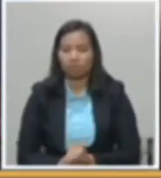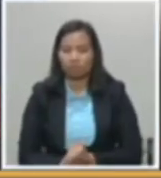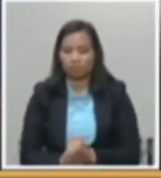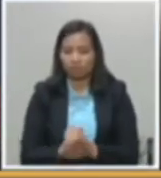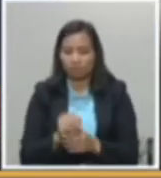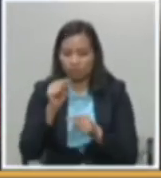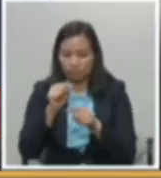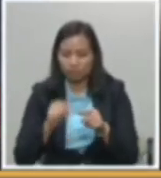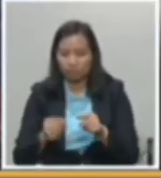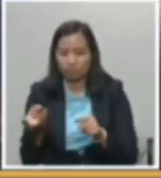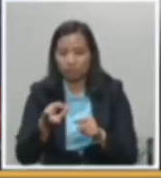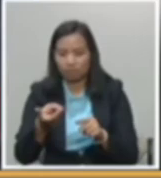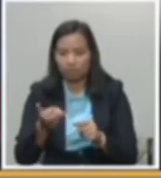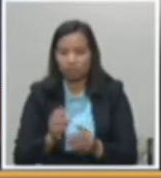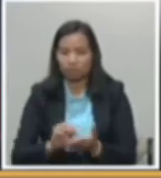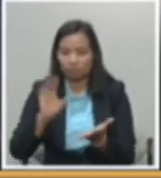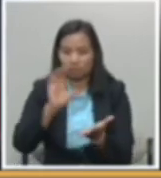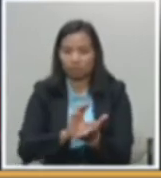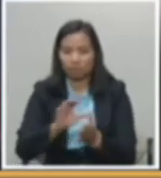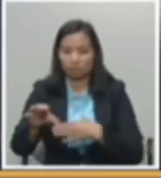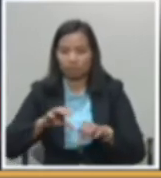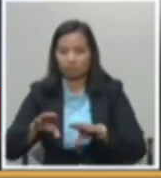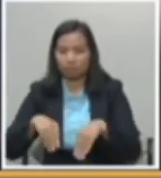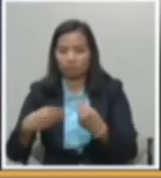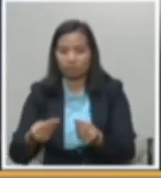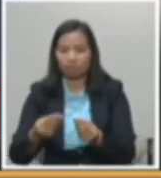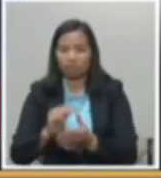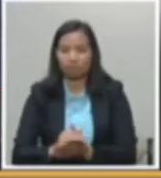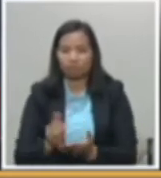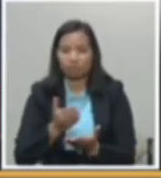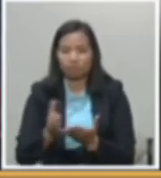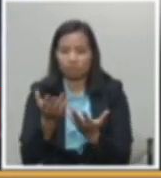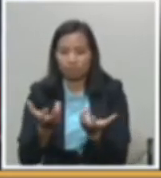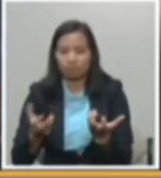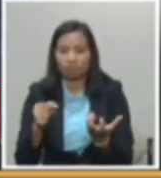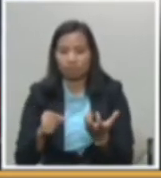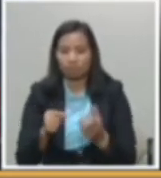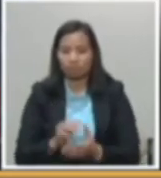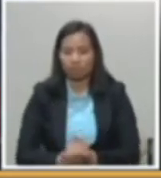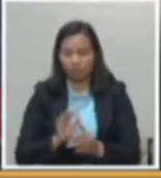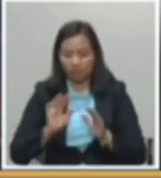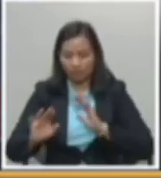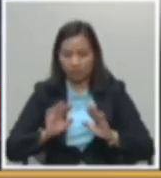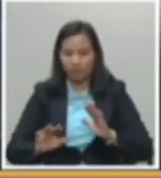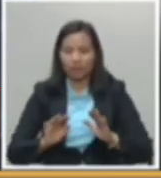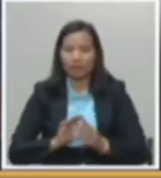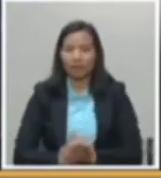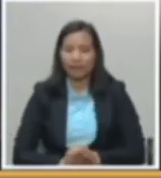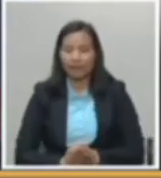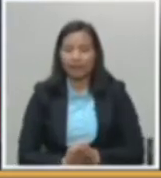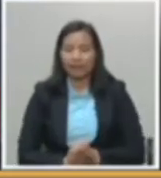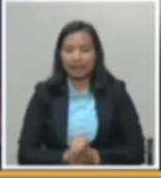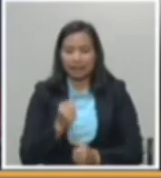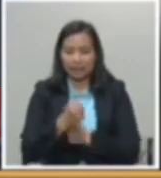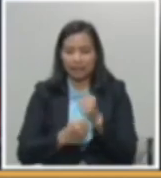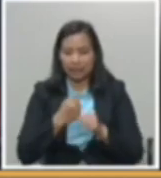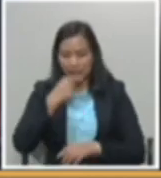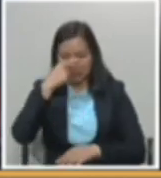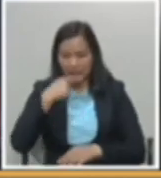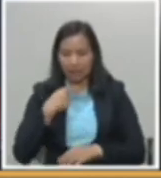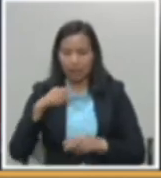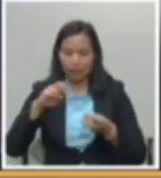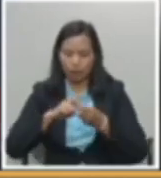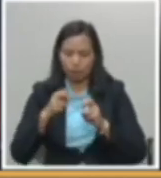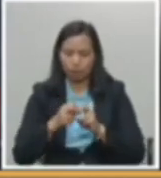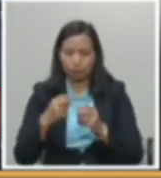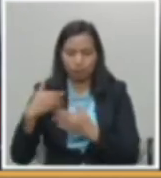ที่น้อยมากเมื่อเทียบกับงบประมาณที่ท่านจัดสรรให้กับการซื้ออาวุธยุทโธปกรณ์และเมื่อเทียบกับปีที่ประเทศไทยไม่ได้เผชิญกับภาวะ